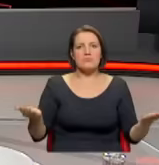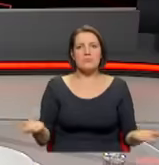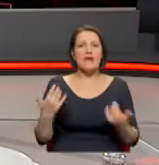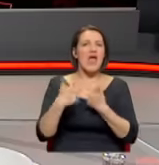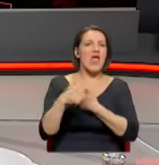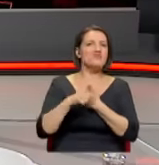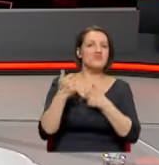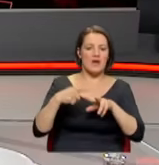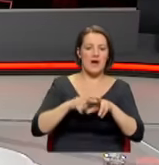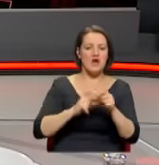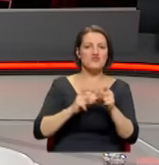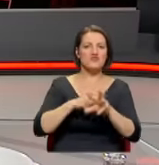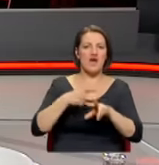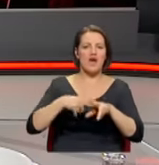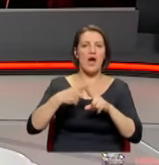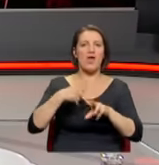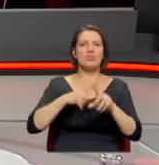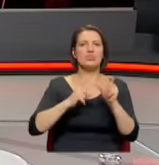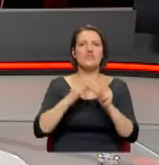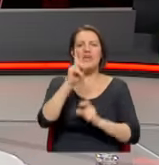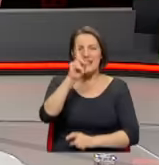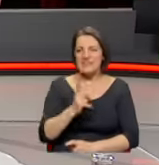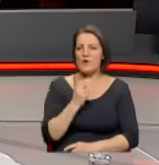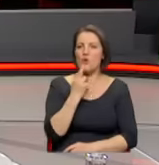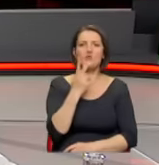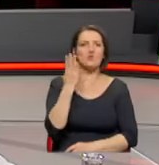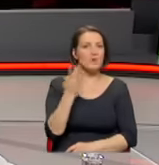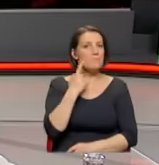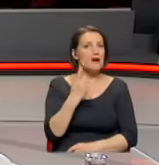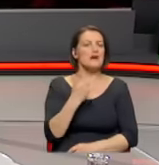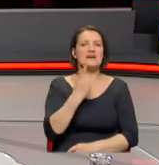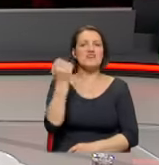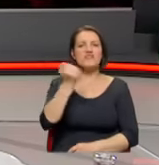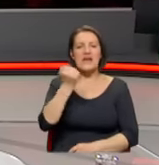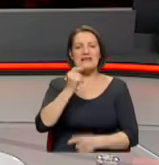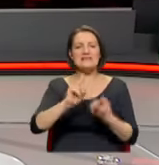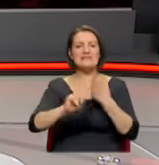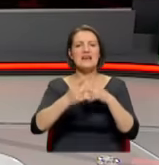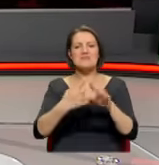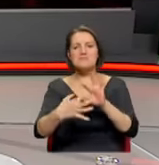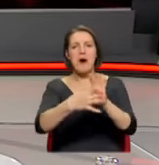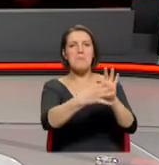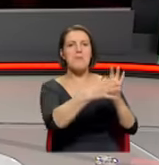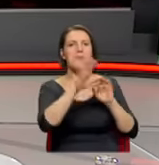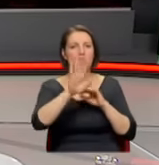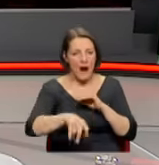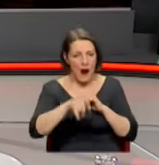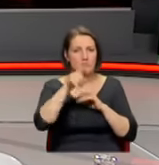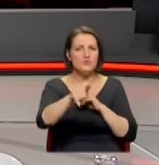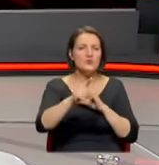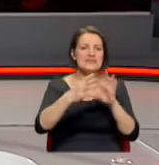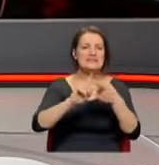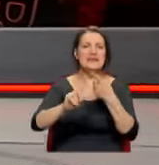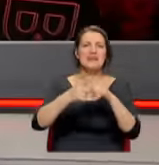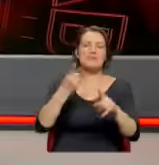eşi Ayşe Ateş ilk kez konuştu ve bakın ne dedi. Cinayetin siyasi uzantıları var. Bu siyasi bir